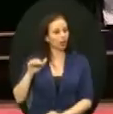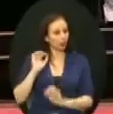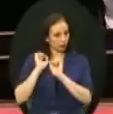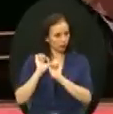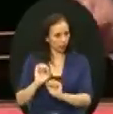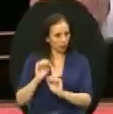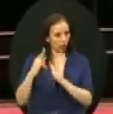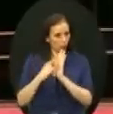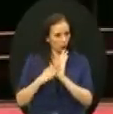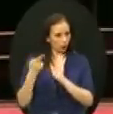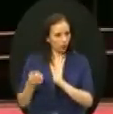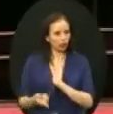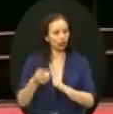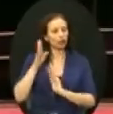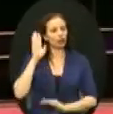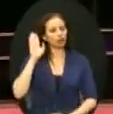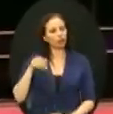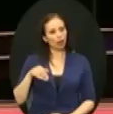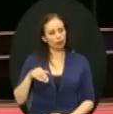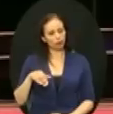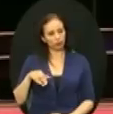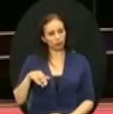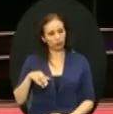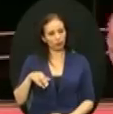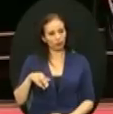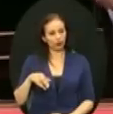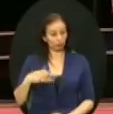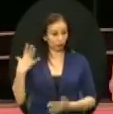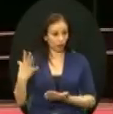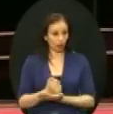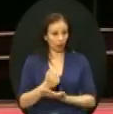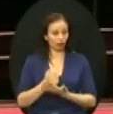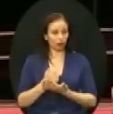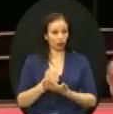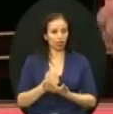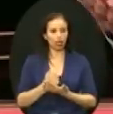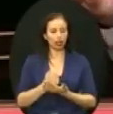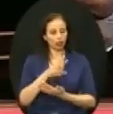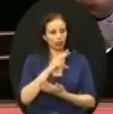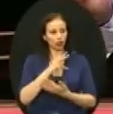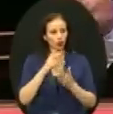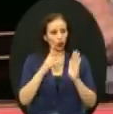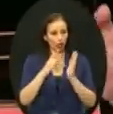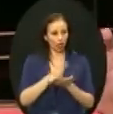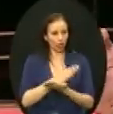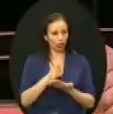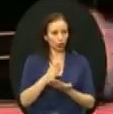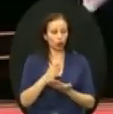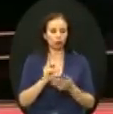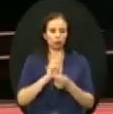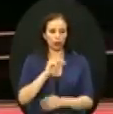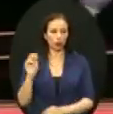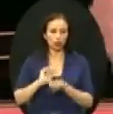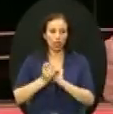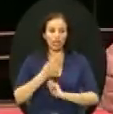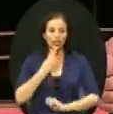אותם החוקים וגם העביר את ההחלטות בתחום הגיור, היה סטטוס קוו